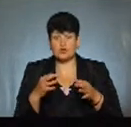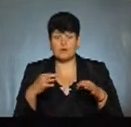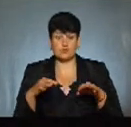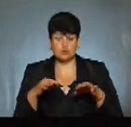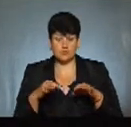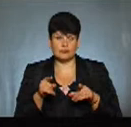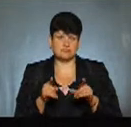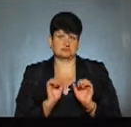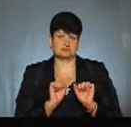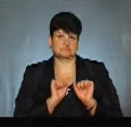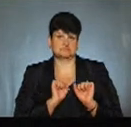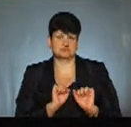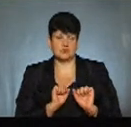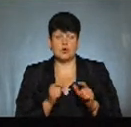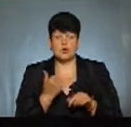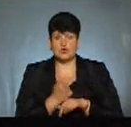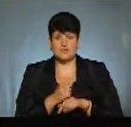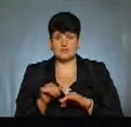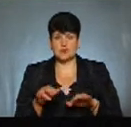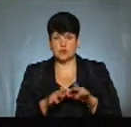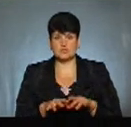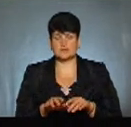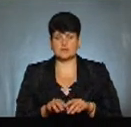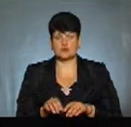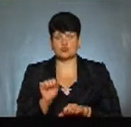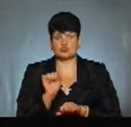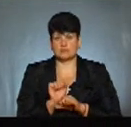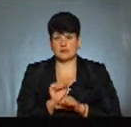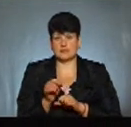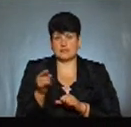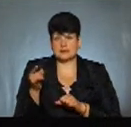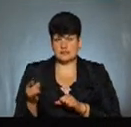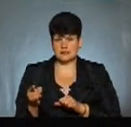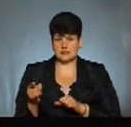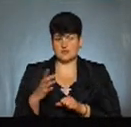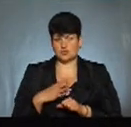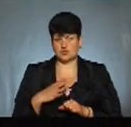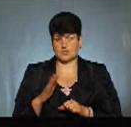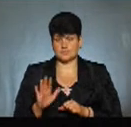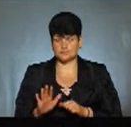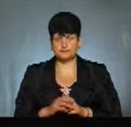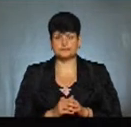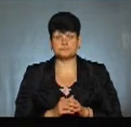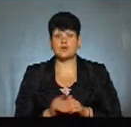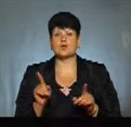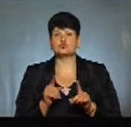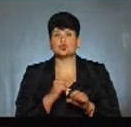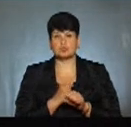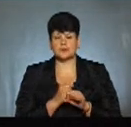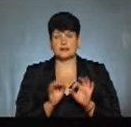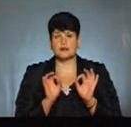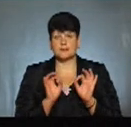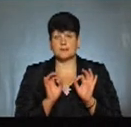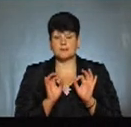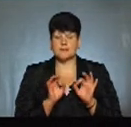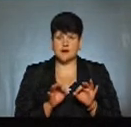то ви в безпеці. Головне не рухатися, а зупинитися на обочину і перечекати негоду. А що робити правильно